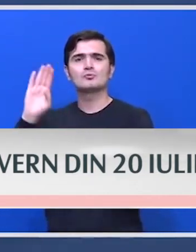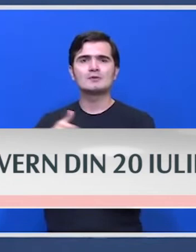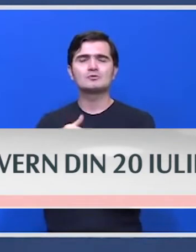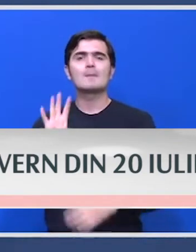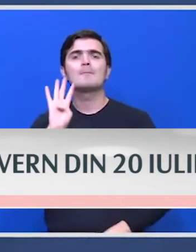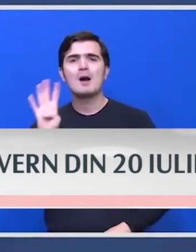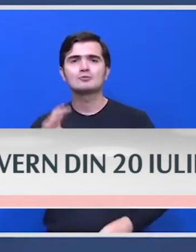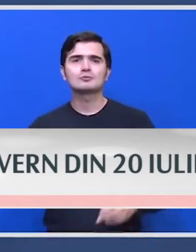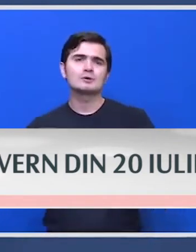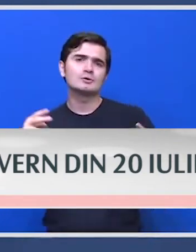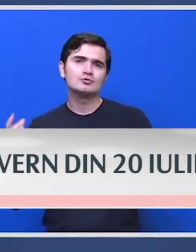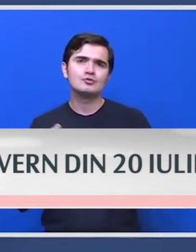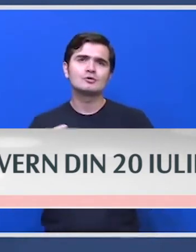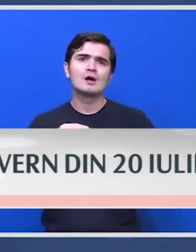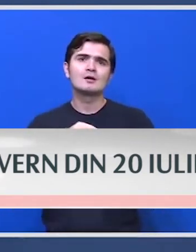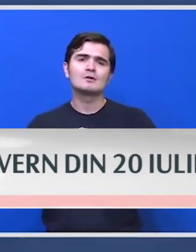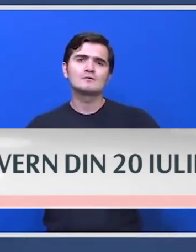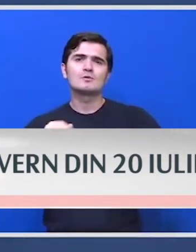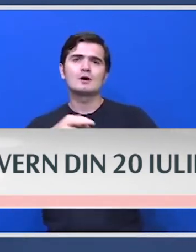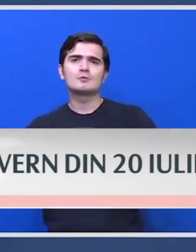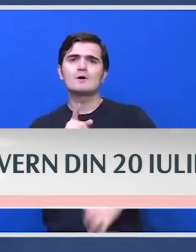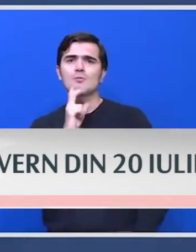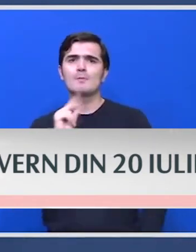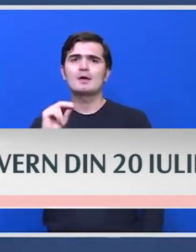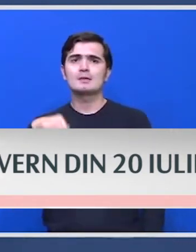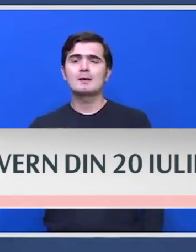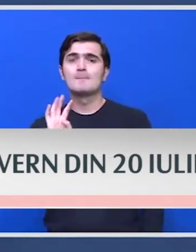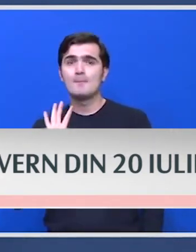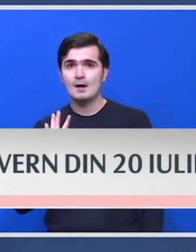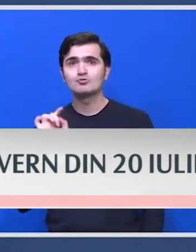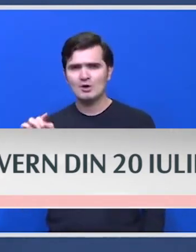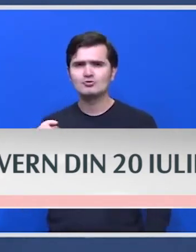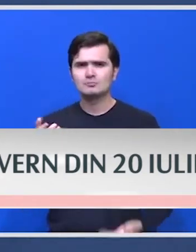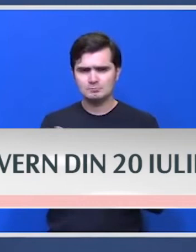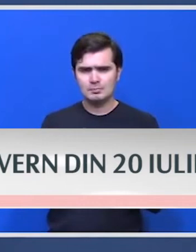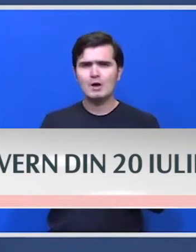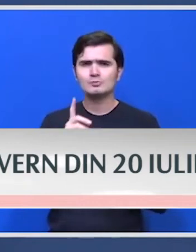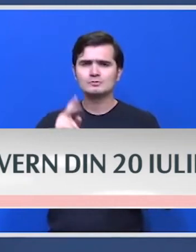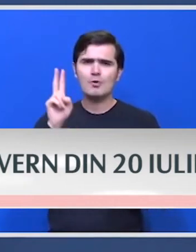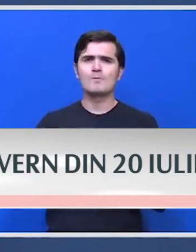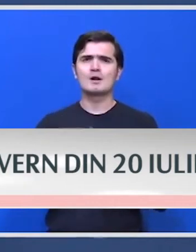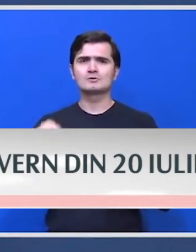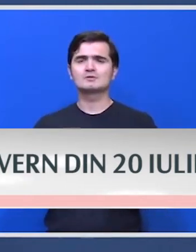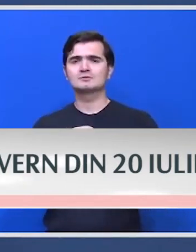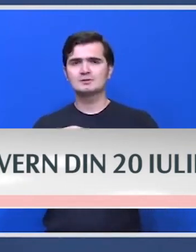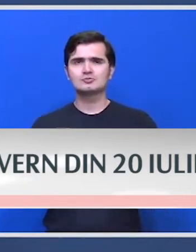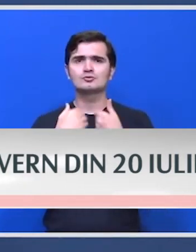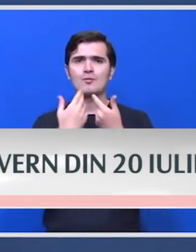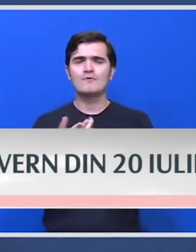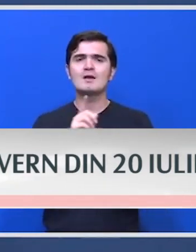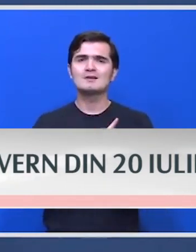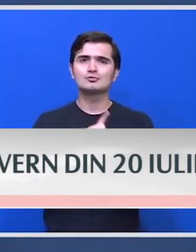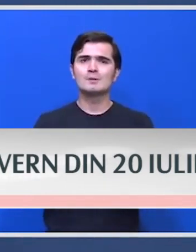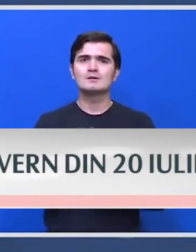Cercetare, Dezvoltare, Inovare, PN4. El, practic, va operaționaliza această strategie și va da instrumentele